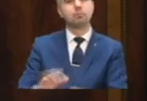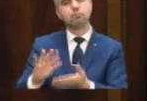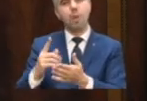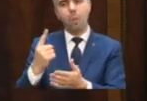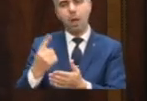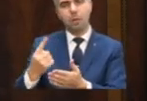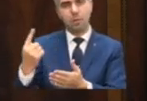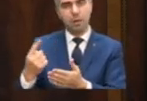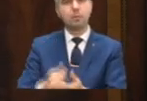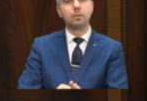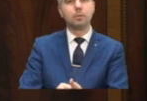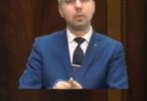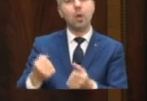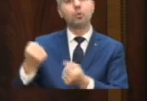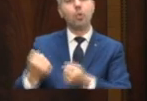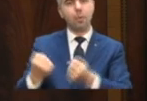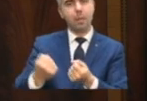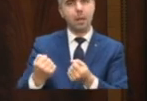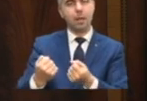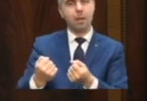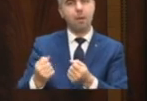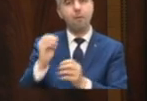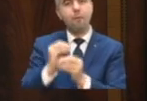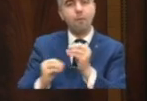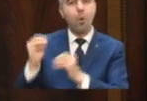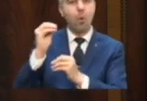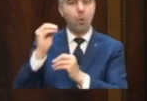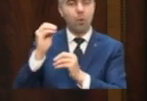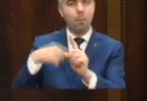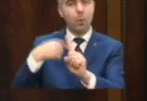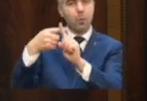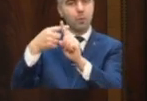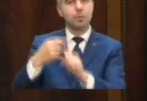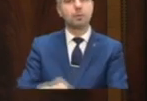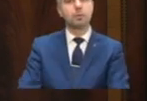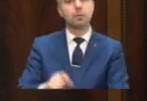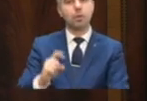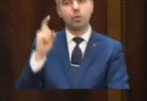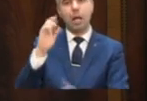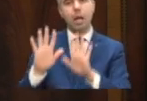واحد بحال دابا قطاع السيارات، تجاوزنا في أكتوبر